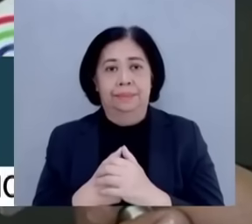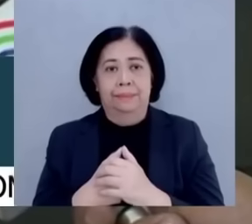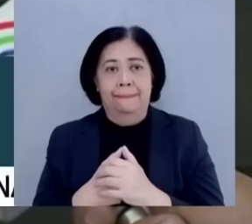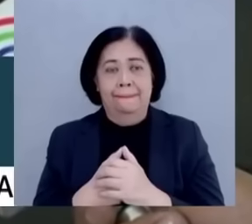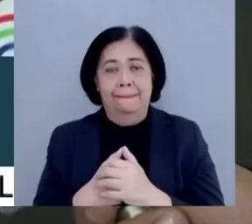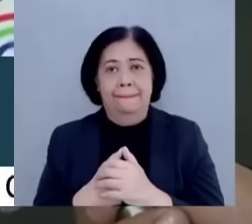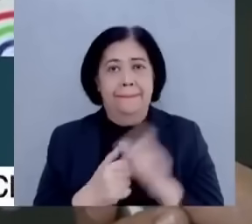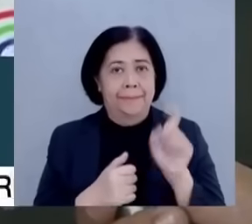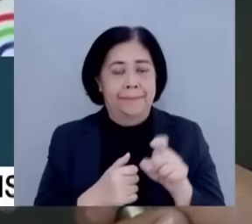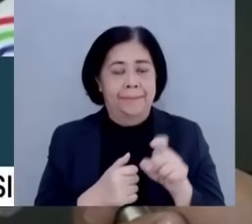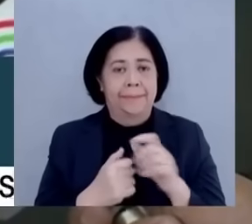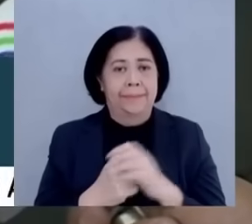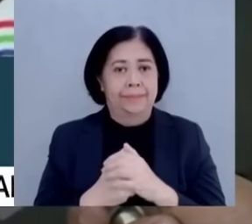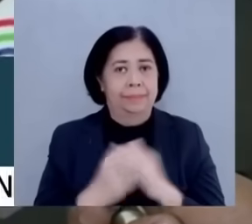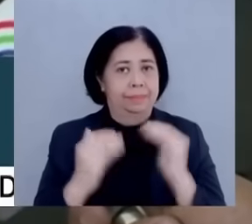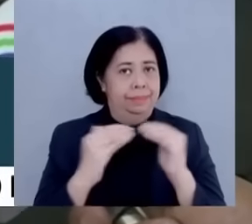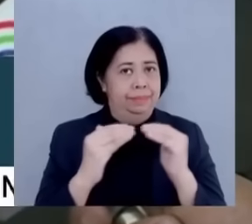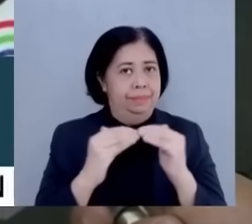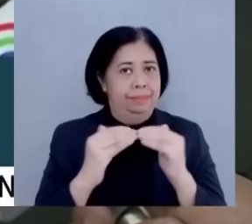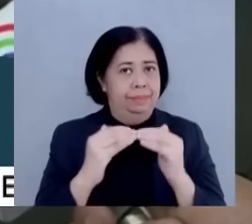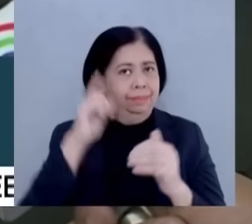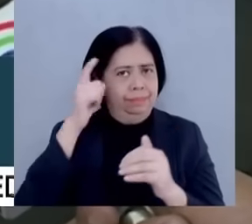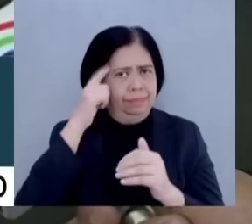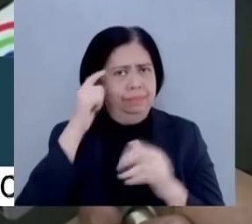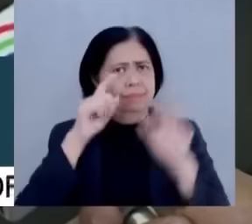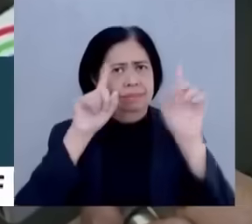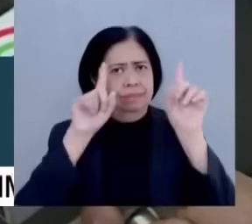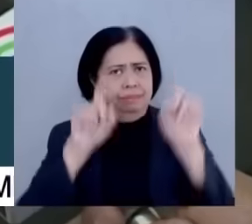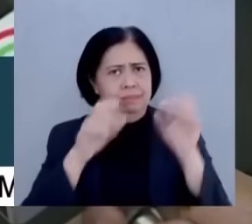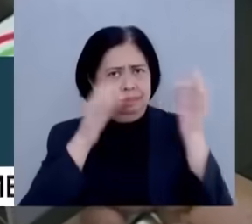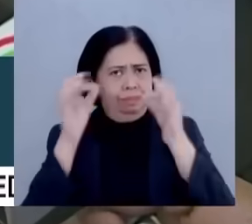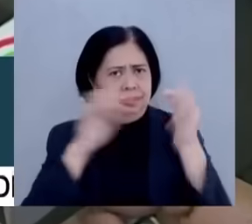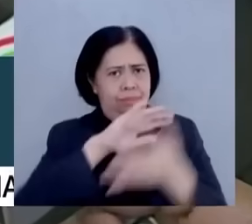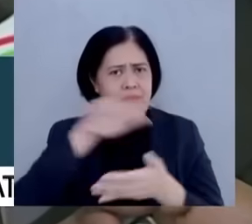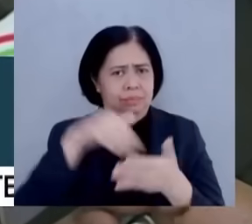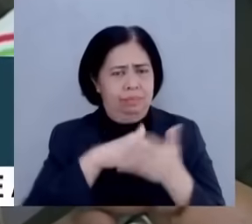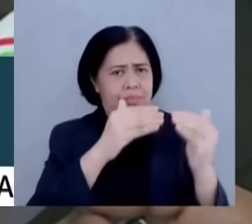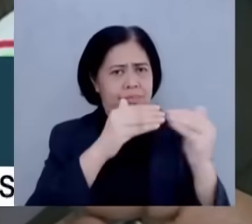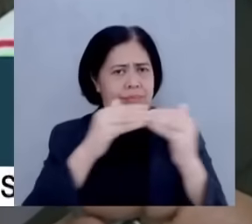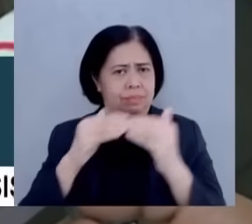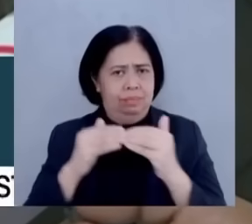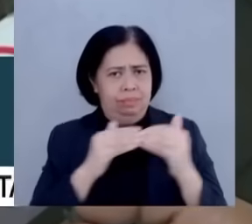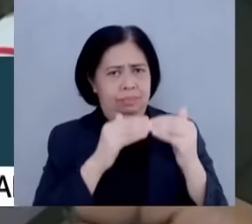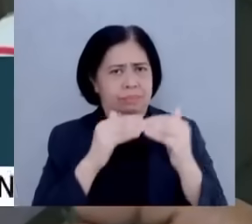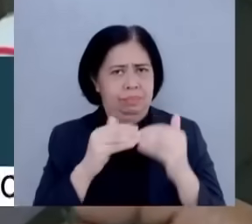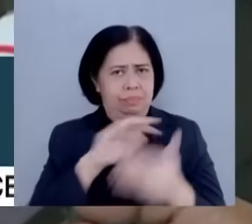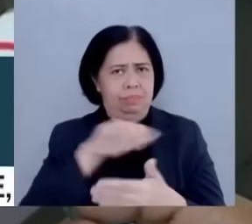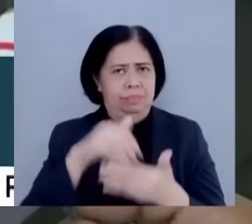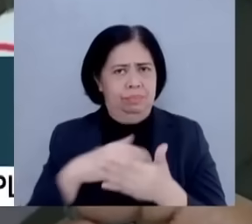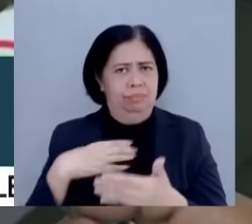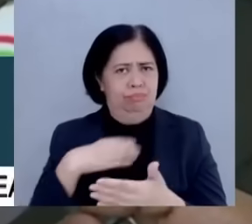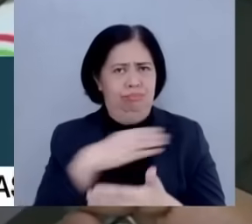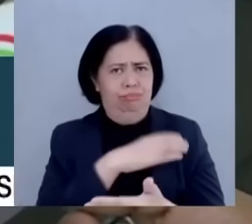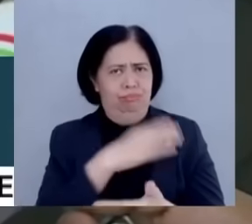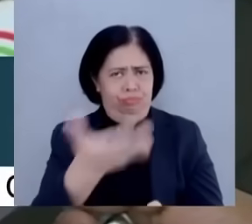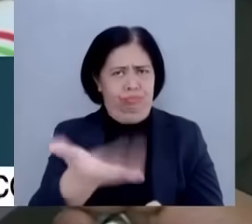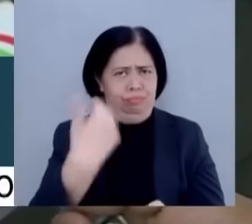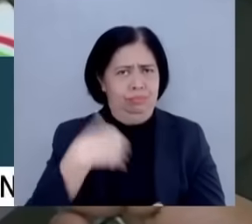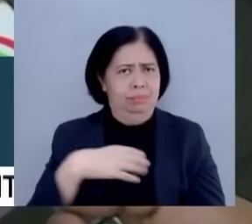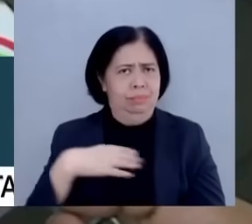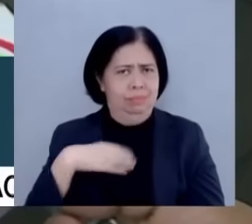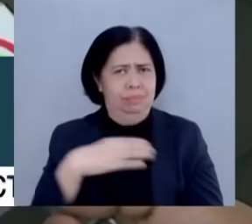dapat, tayong lahat sa gobyerno, mag-drug test tayong lahat. Lahat ng mga congressman ninyo, pa-drug test